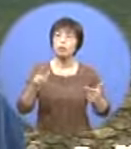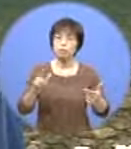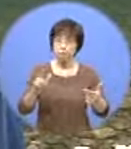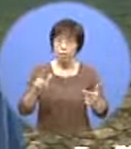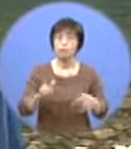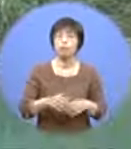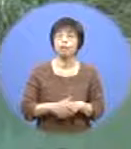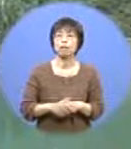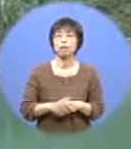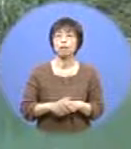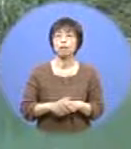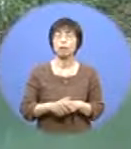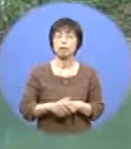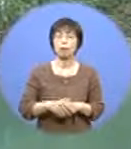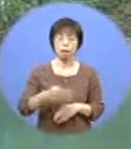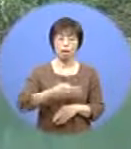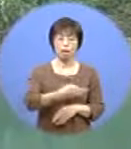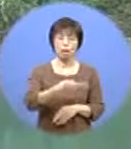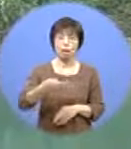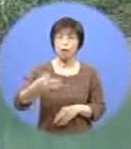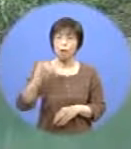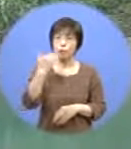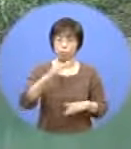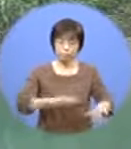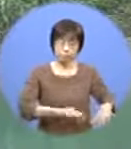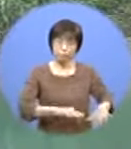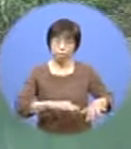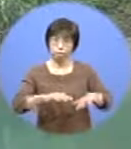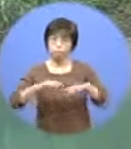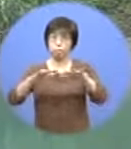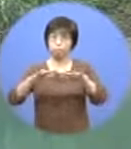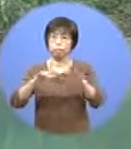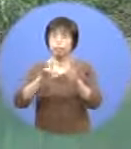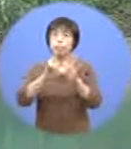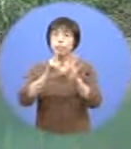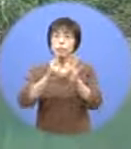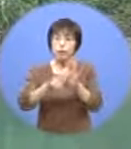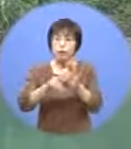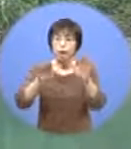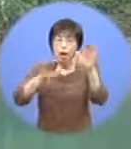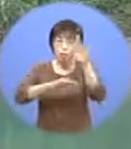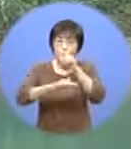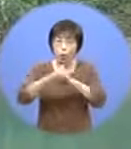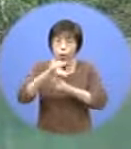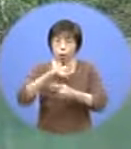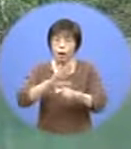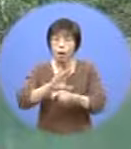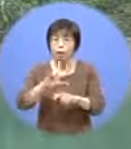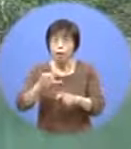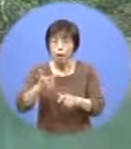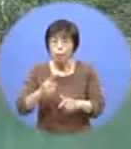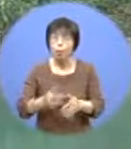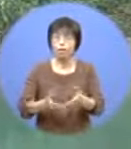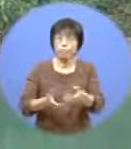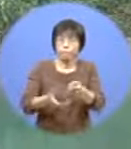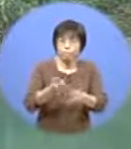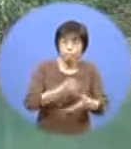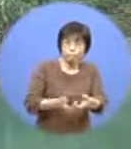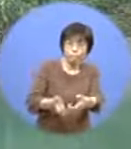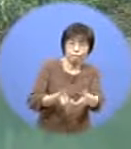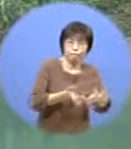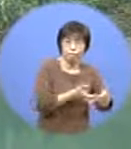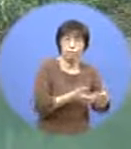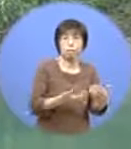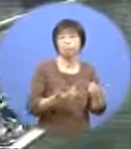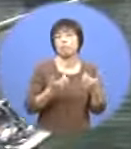その、導水やでしょ、川の導水。これをね、夜中でも引き上げに来なかったんですよ。海だったら、この漁港あって